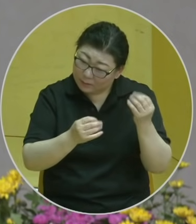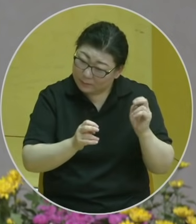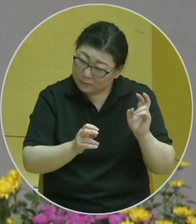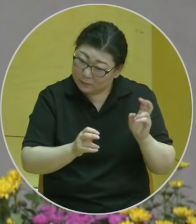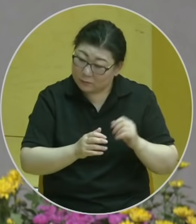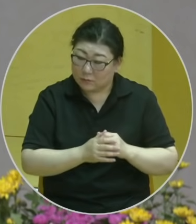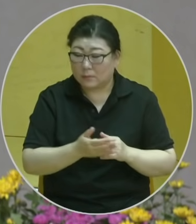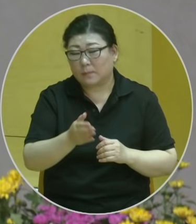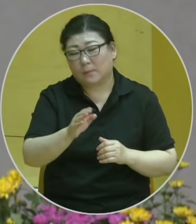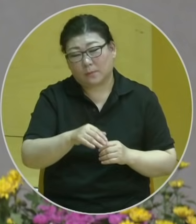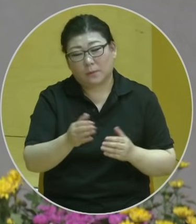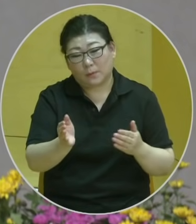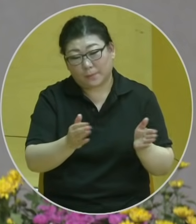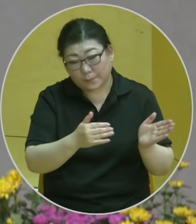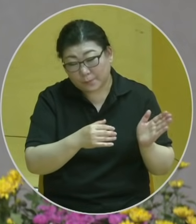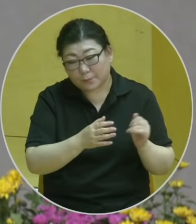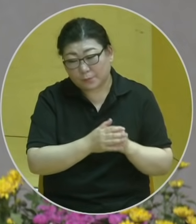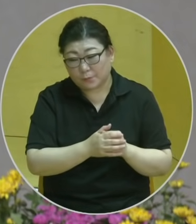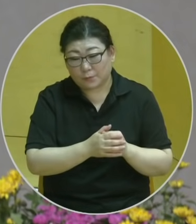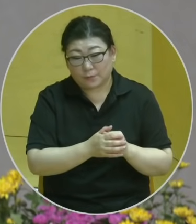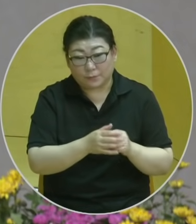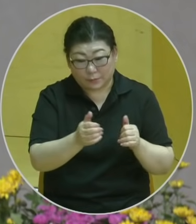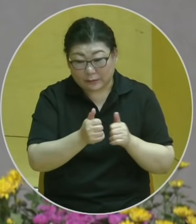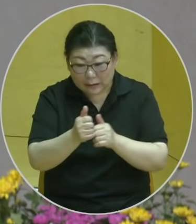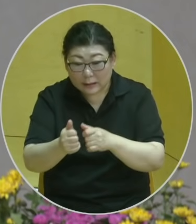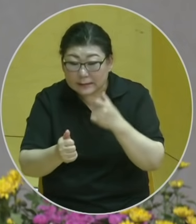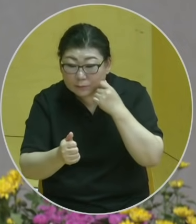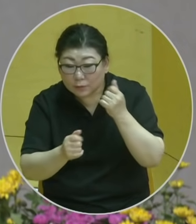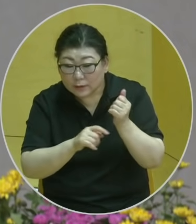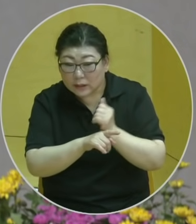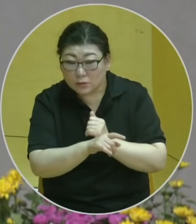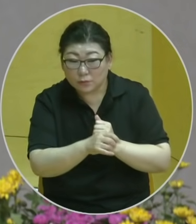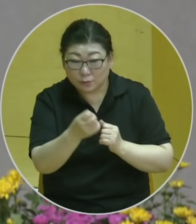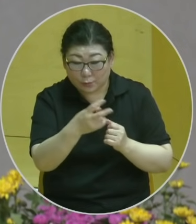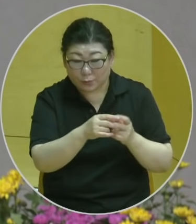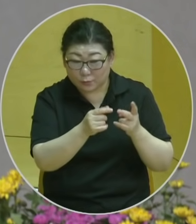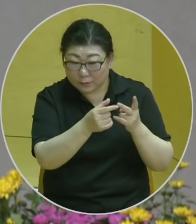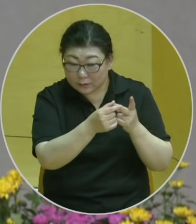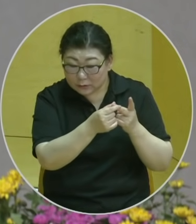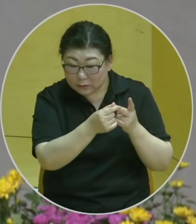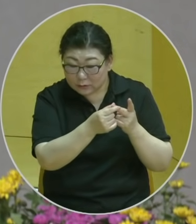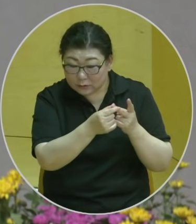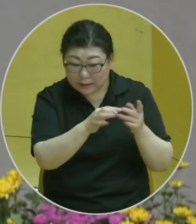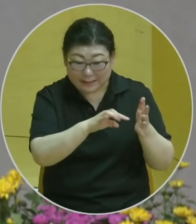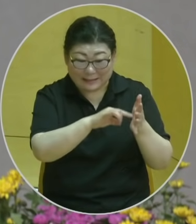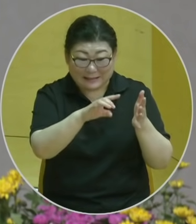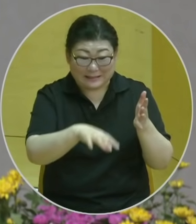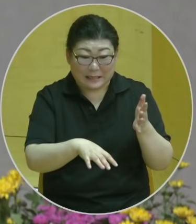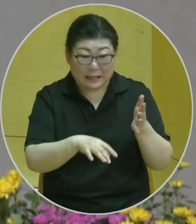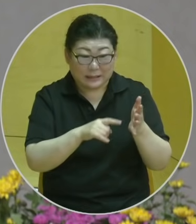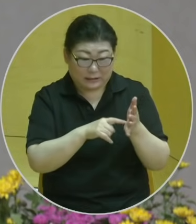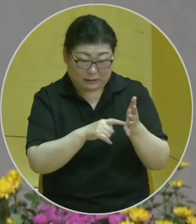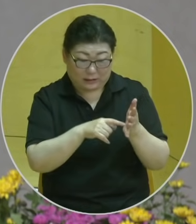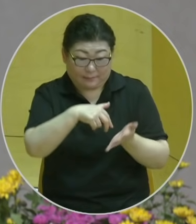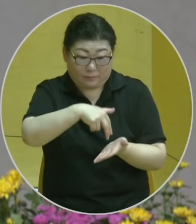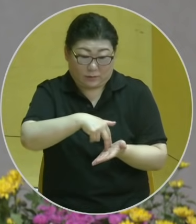하나 그에게 있어서 따라가지 못할 또 하나 이유를 찾아볼 수 있다면 세리로서 누르는